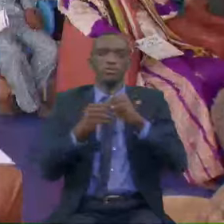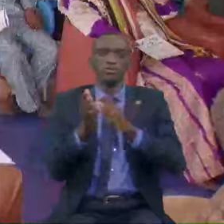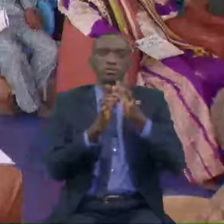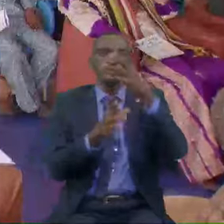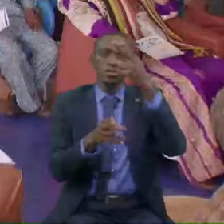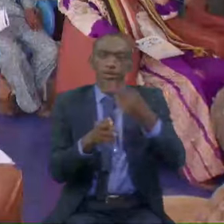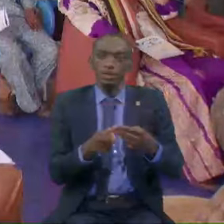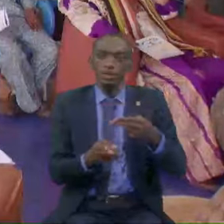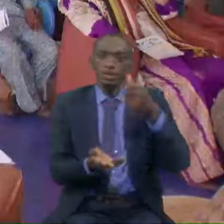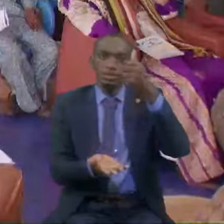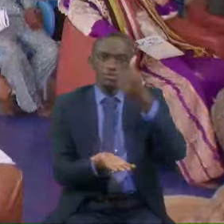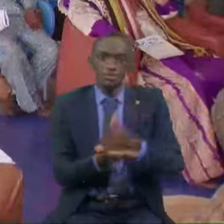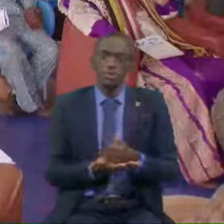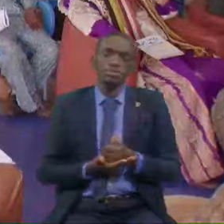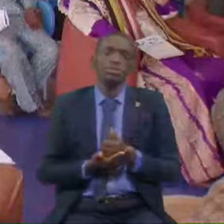Jésus.